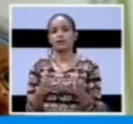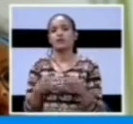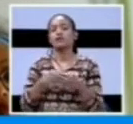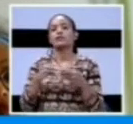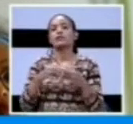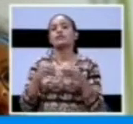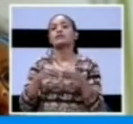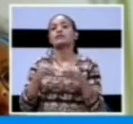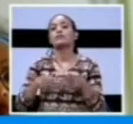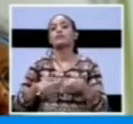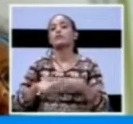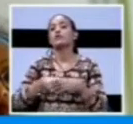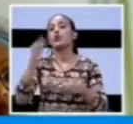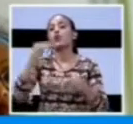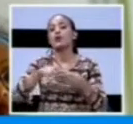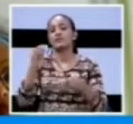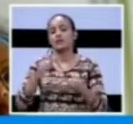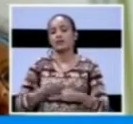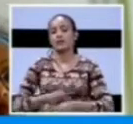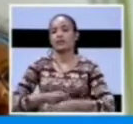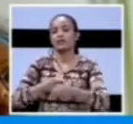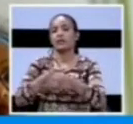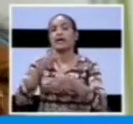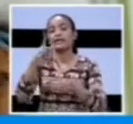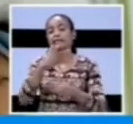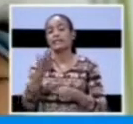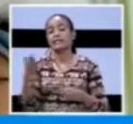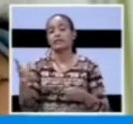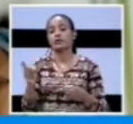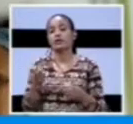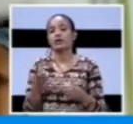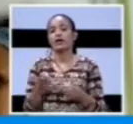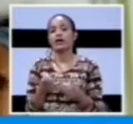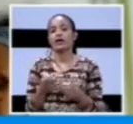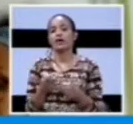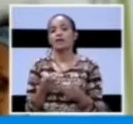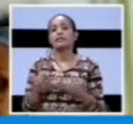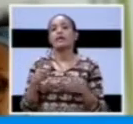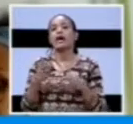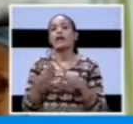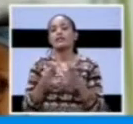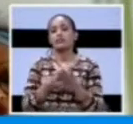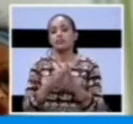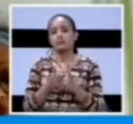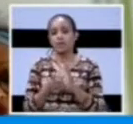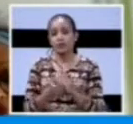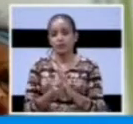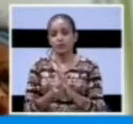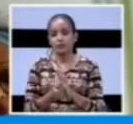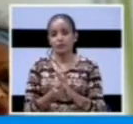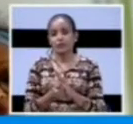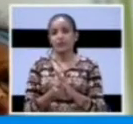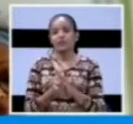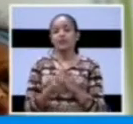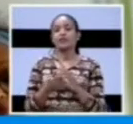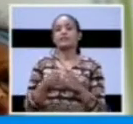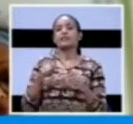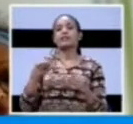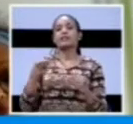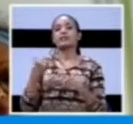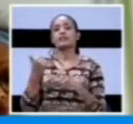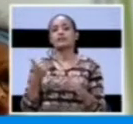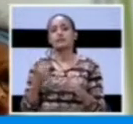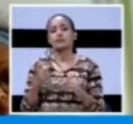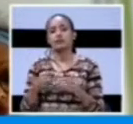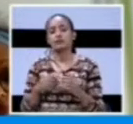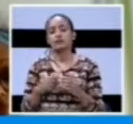ገንዘብ ከዋፅ ናት ንደፍኦ እዚኣ ሓንቲ ነገር ኮይና እታ ካልኦት ድማ ካብታ ቲም ካ ሜሽና ካሊእ ቲም